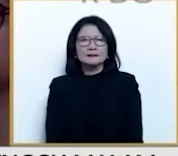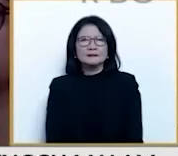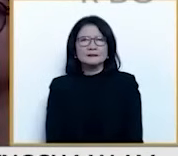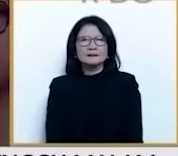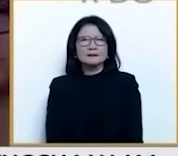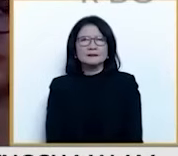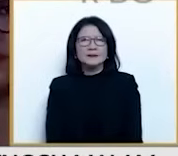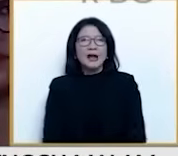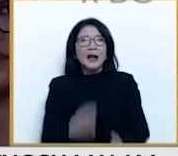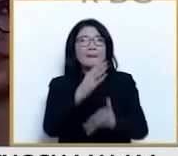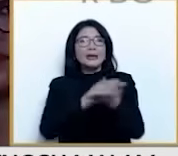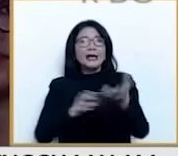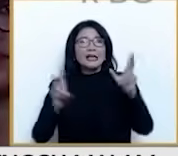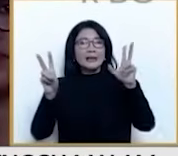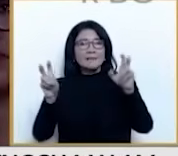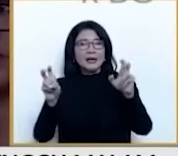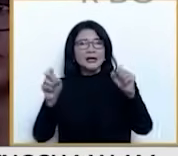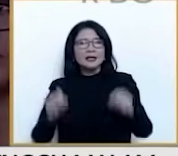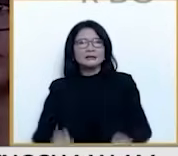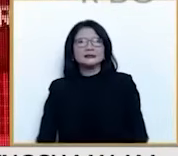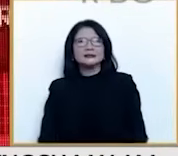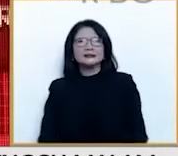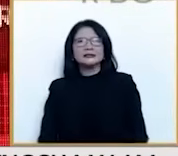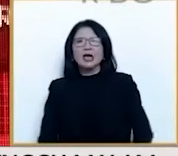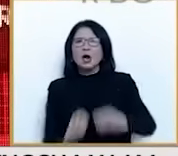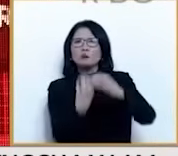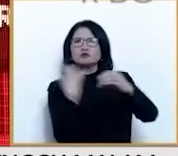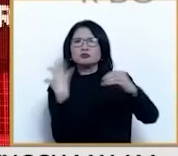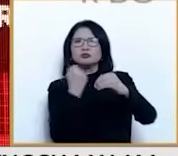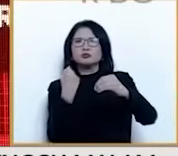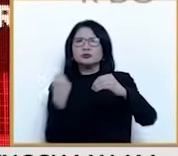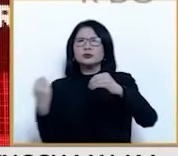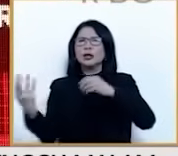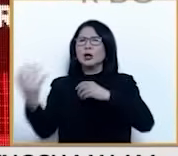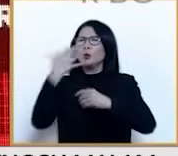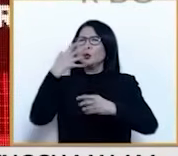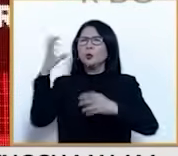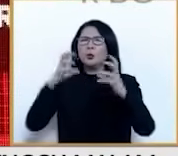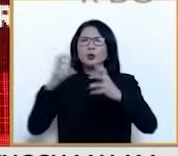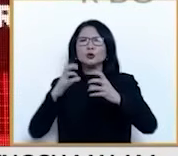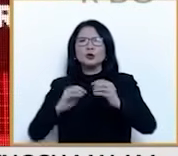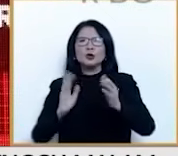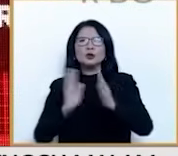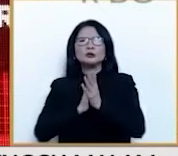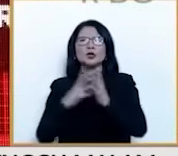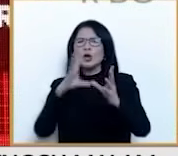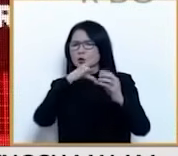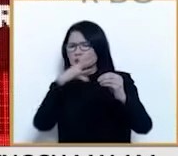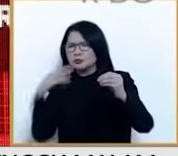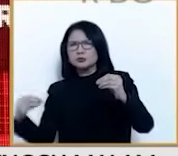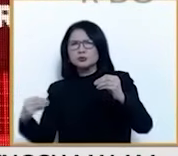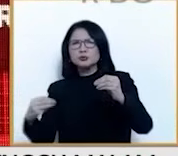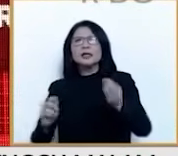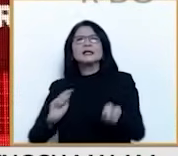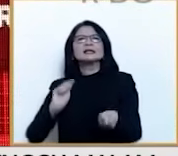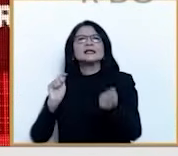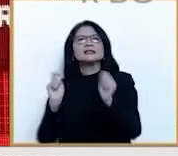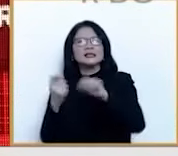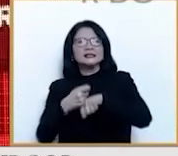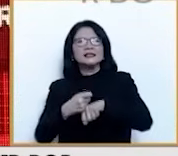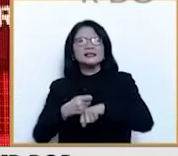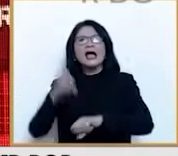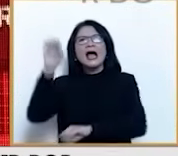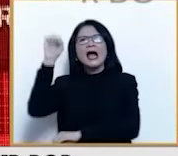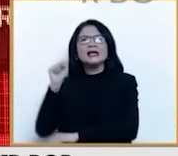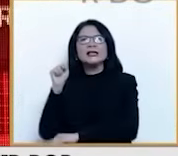Dan subtemanya adalah penurunan emisi dan polusi udara serta transisi energi terbarukan. Ya,